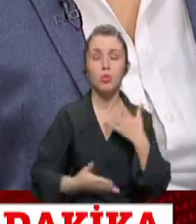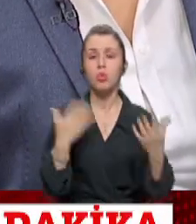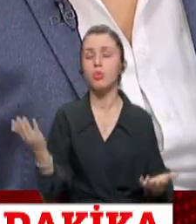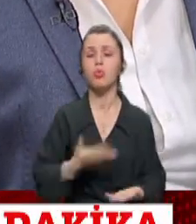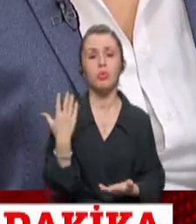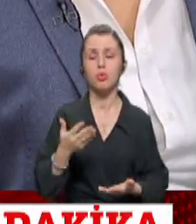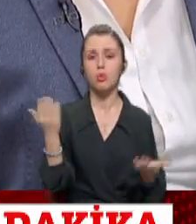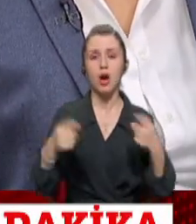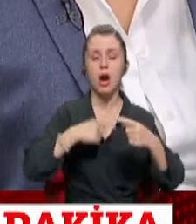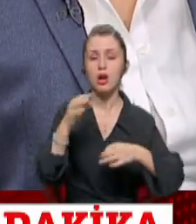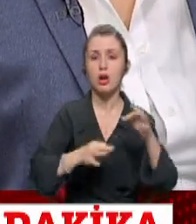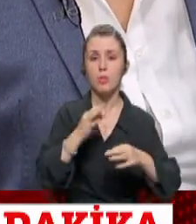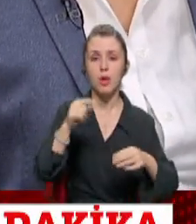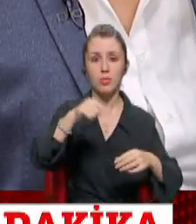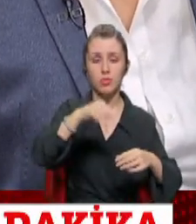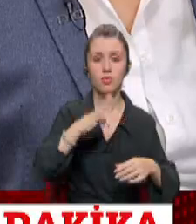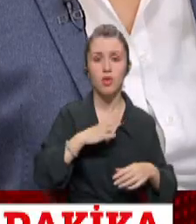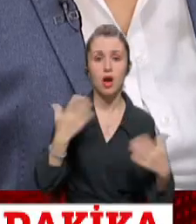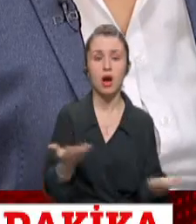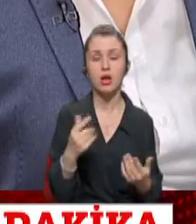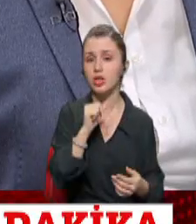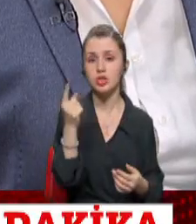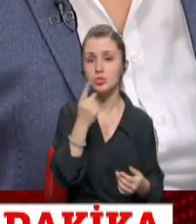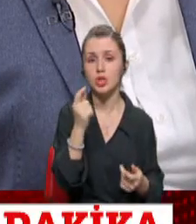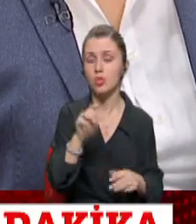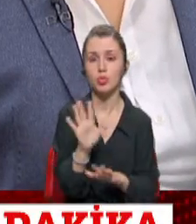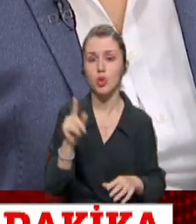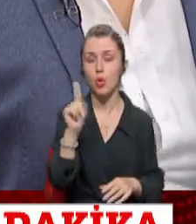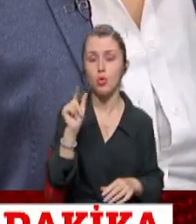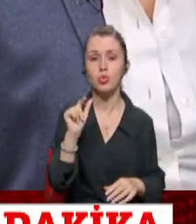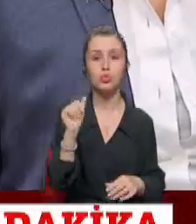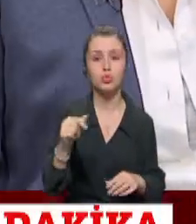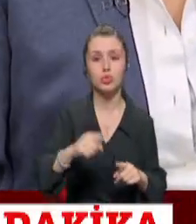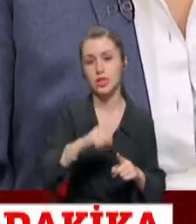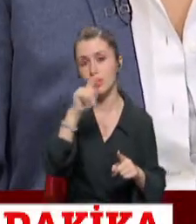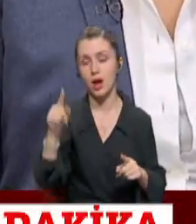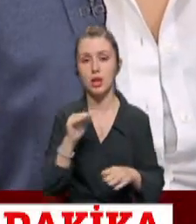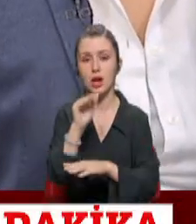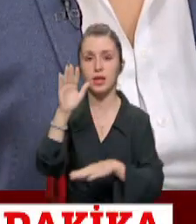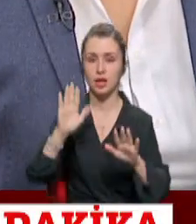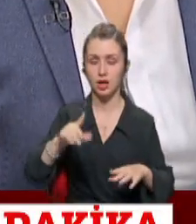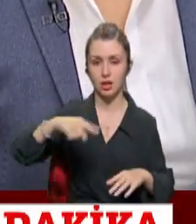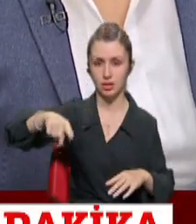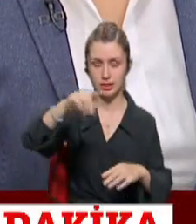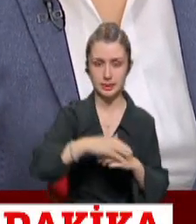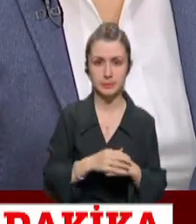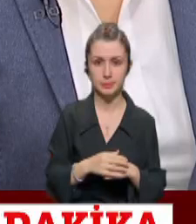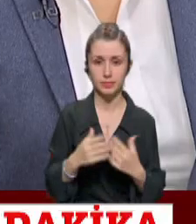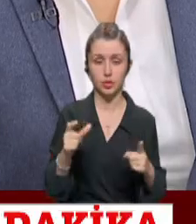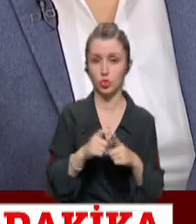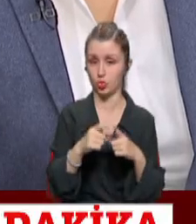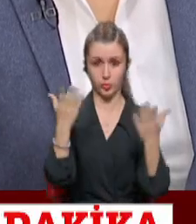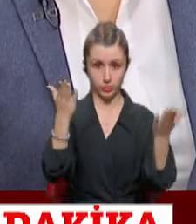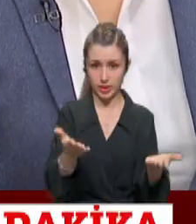göçük altında akrabam var ve hiçbir şey yapılmıyor. Bugün 10. gün itibariyle hayatta kalanlar, sağ kalanların durumları